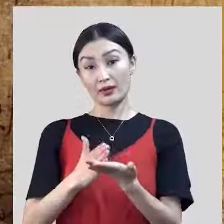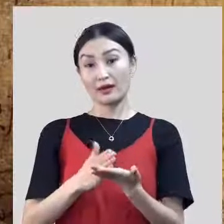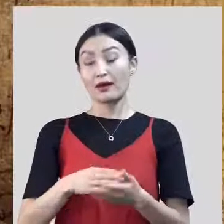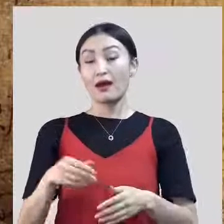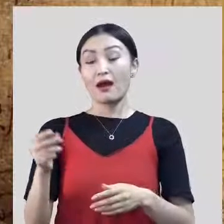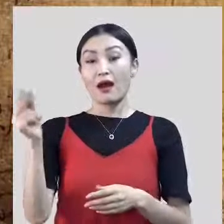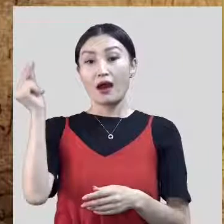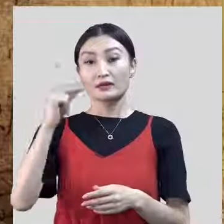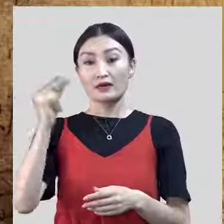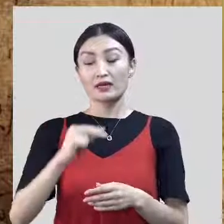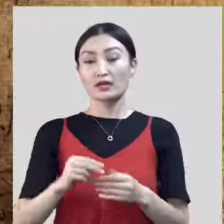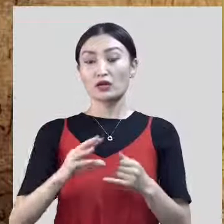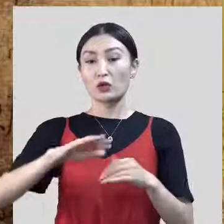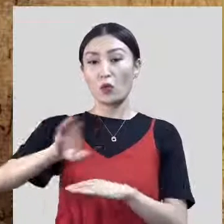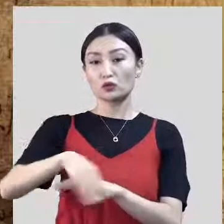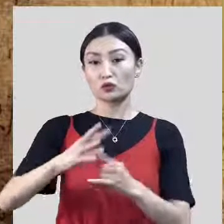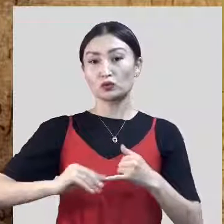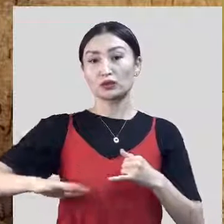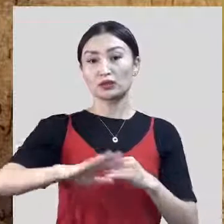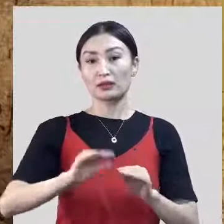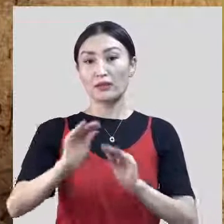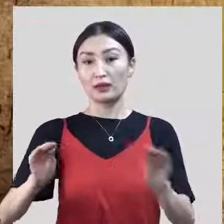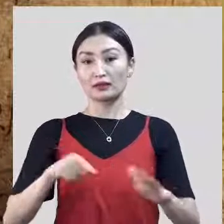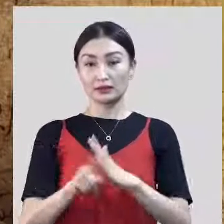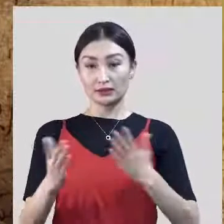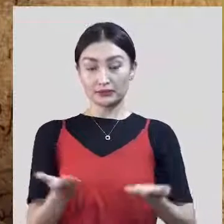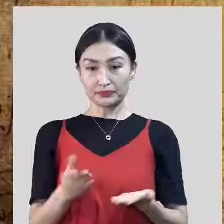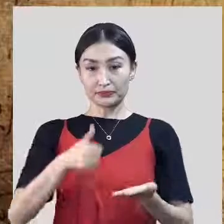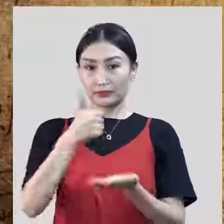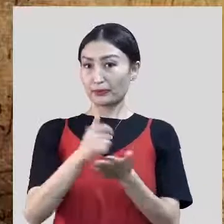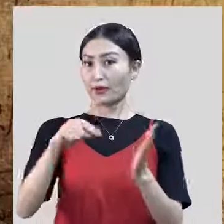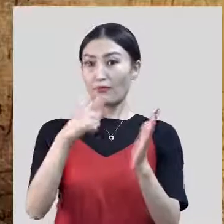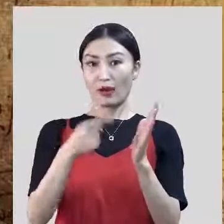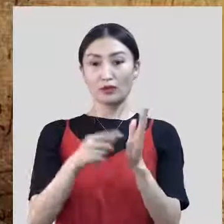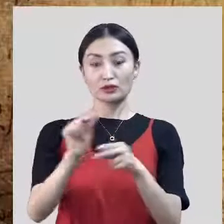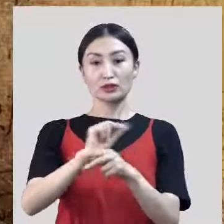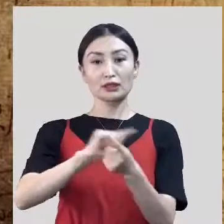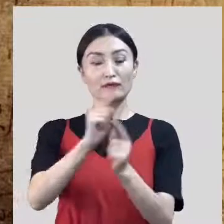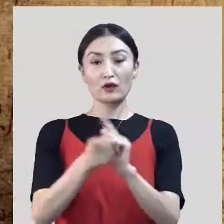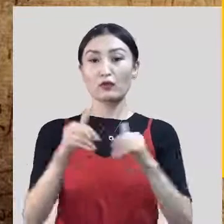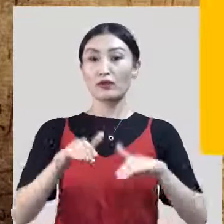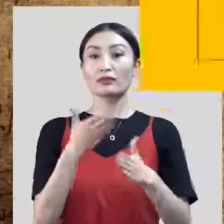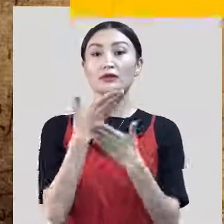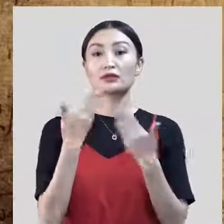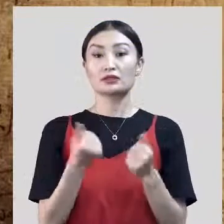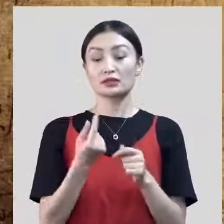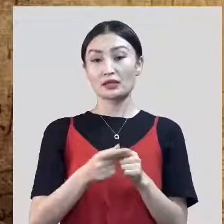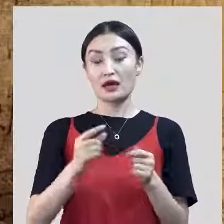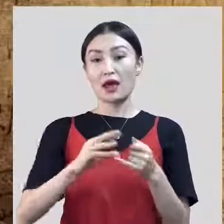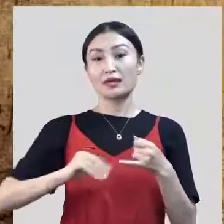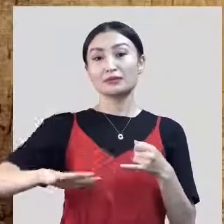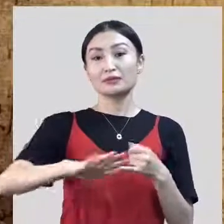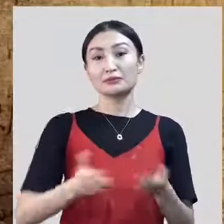освоение переселенцами пустующих земель но главного вопроса реформа не решила помещичья земля